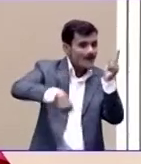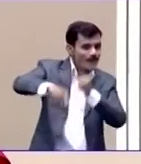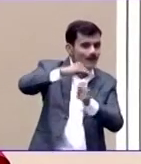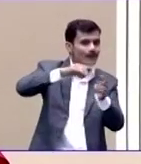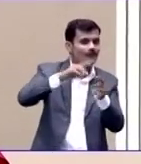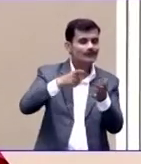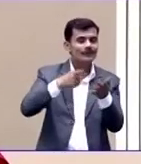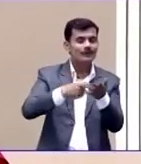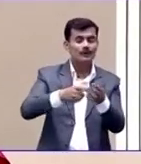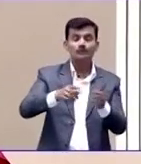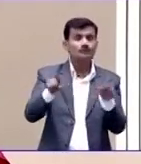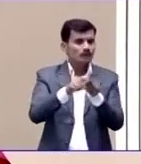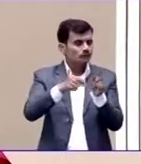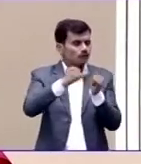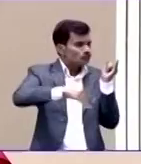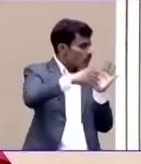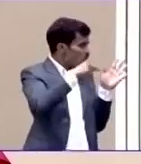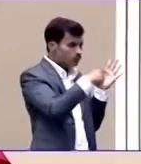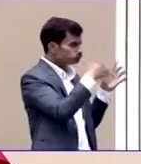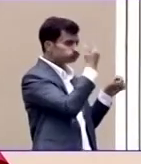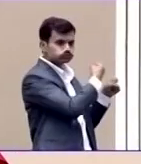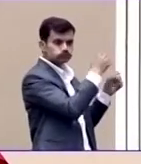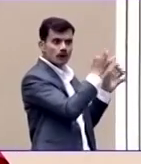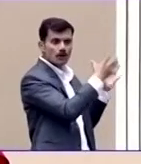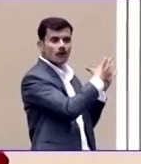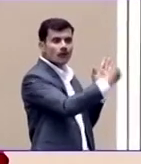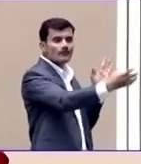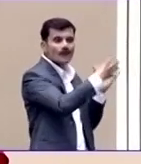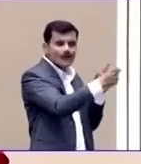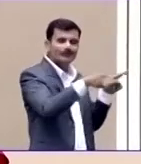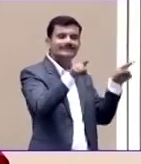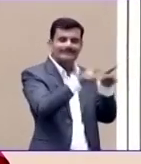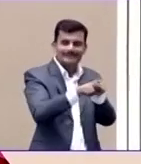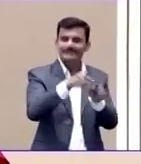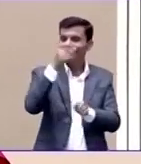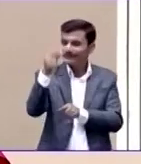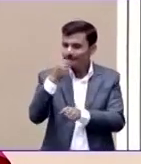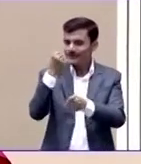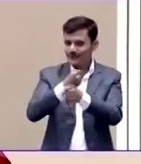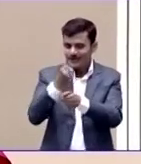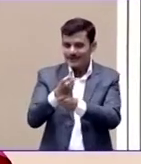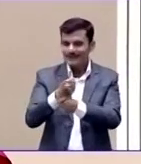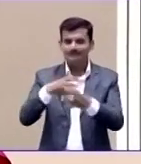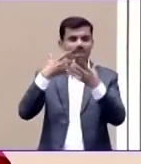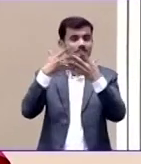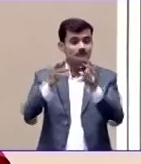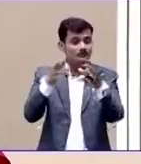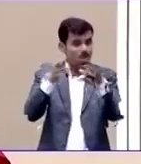समाज के सामने रोल मॉडल के रूप में प्रतिष्ठित हो रहे हैं। इनका अनुकरण करके अन्य